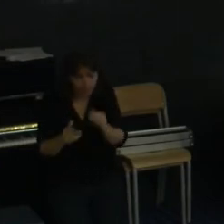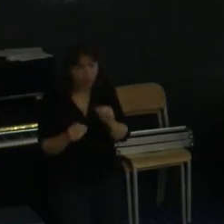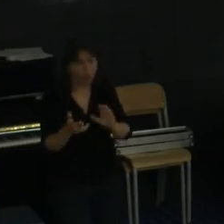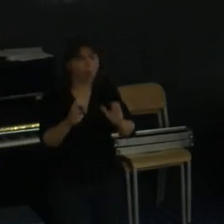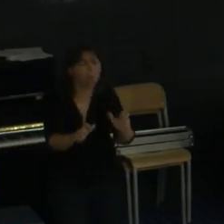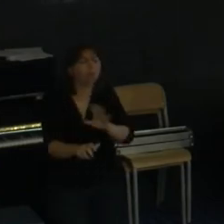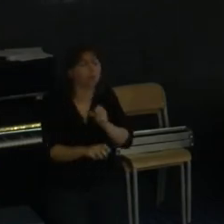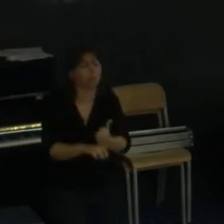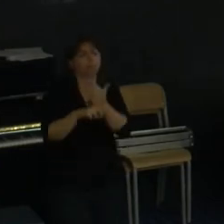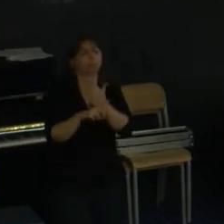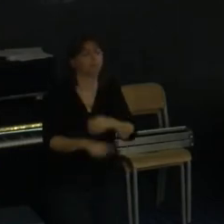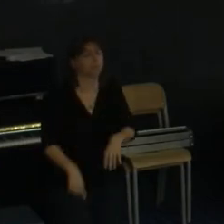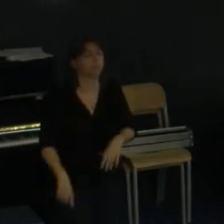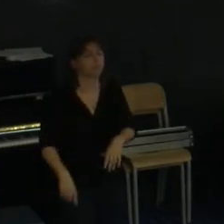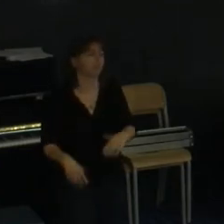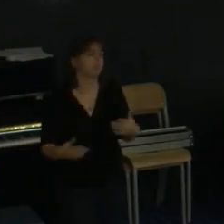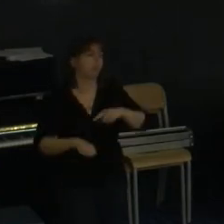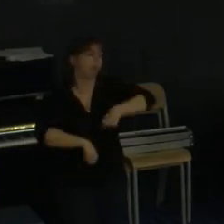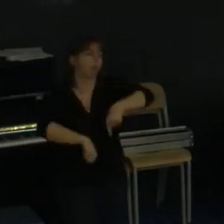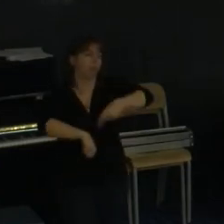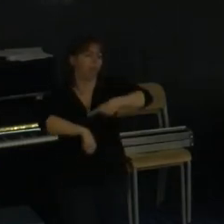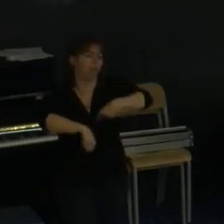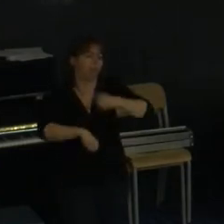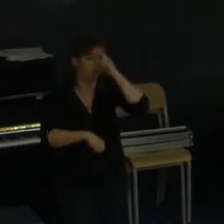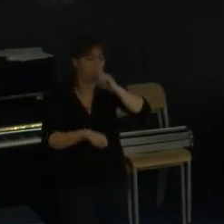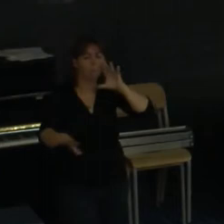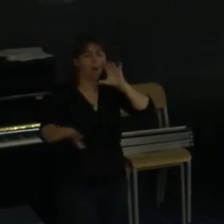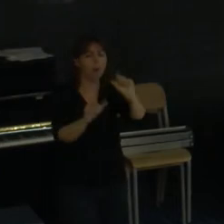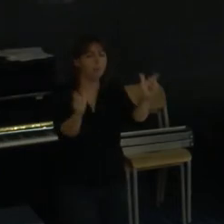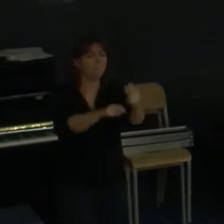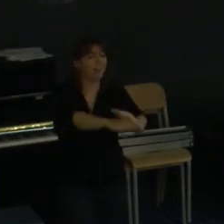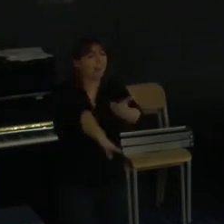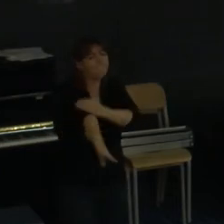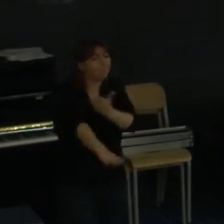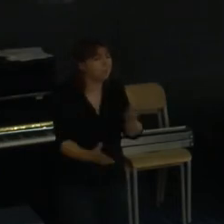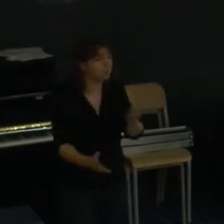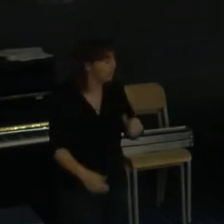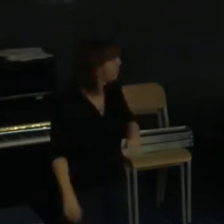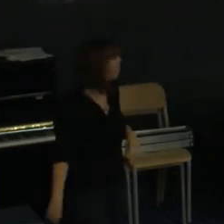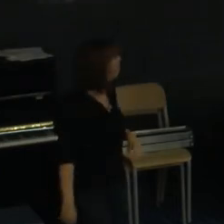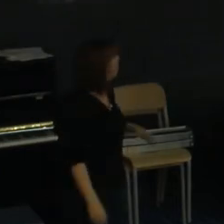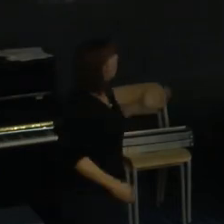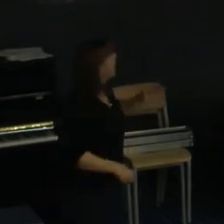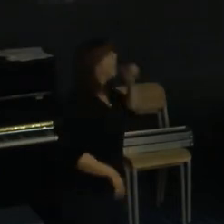Mais ça serait quand même bien de pouvoir le voir bien avant. Et alors, moi ça m'est déjà arrivé, c'est d'oublier ce